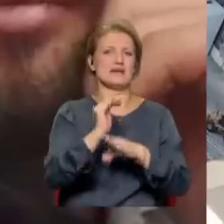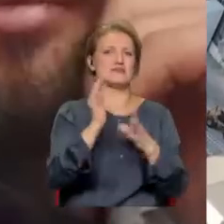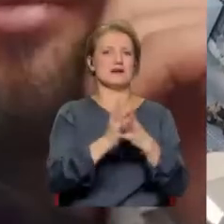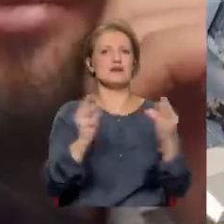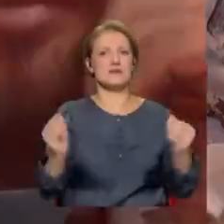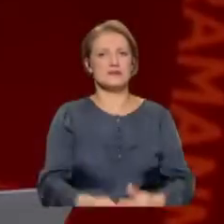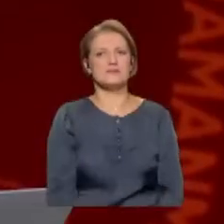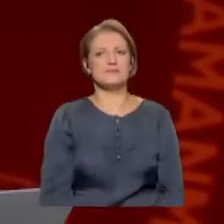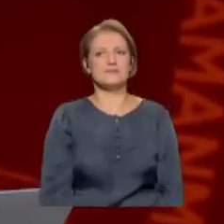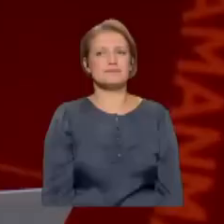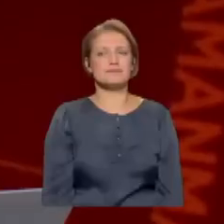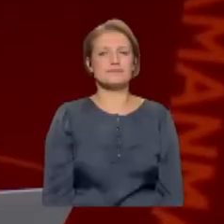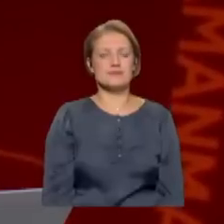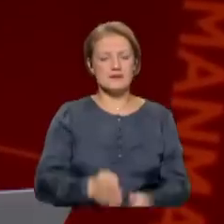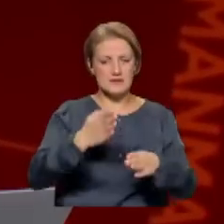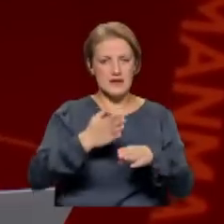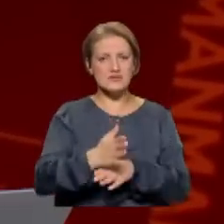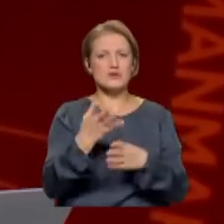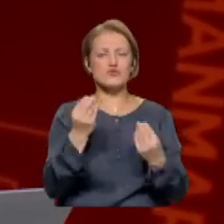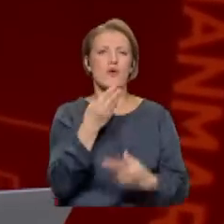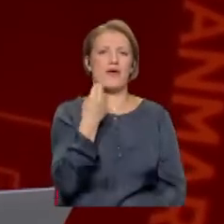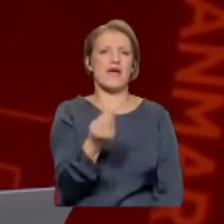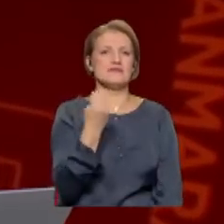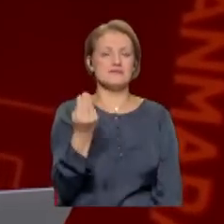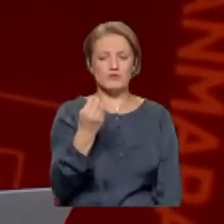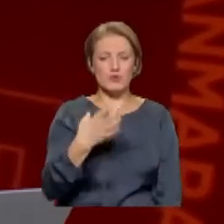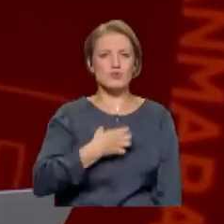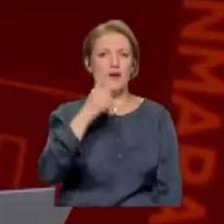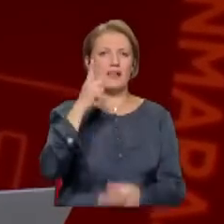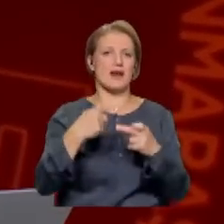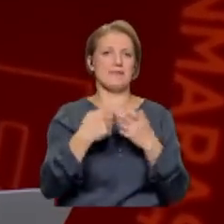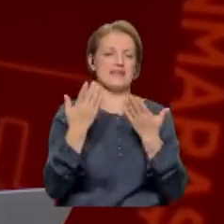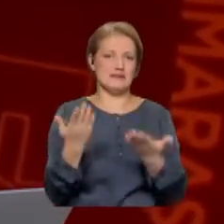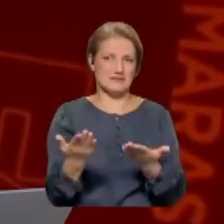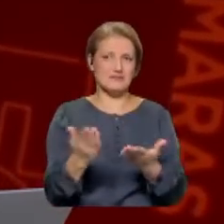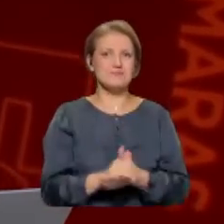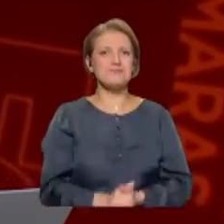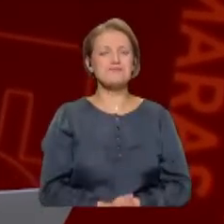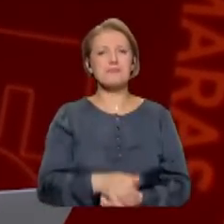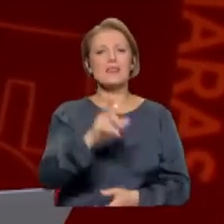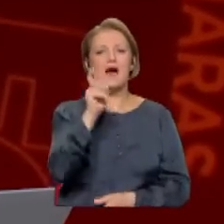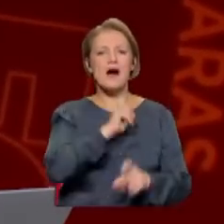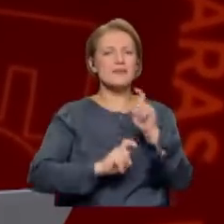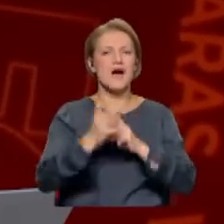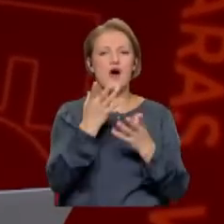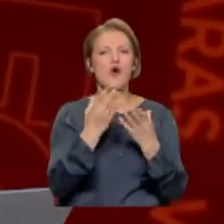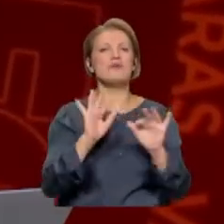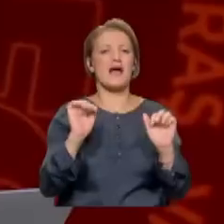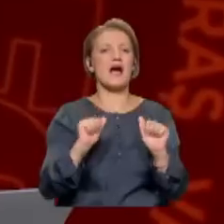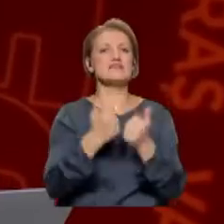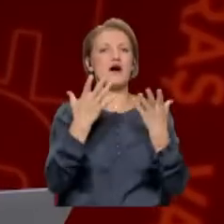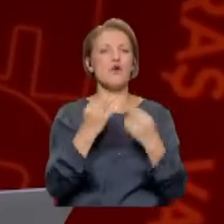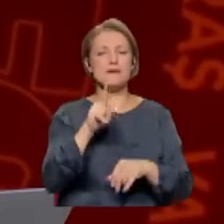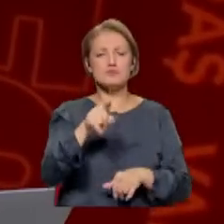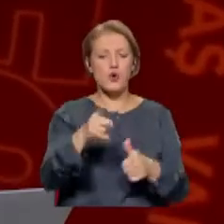yitirdi. Hakikaten çok genç, çok üzücü, Allah rahmet eylesin. Hata olmadan kaza olmaz.